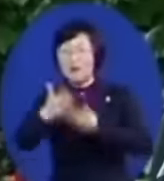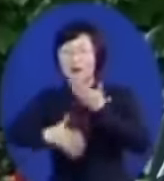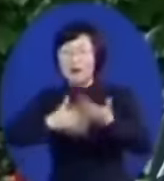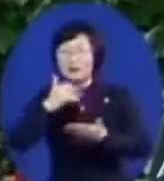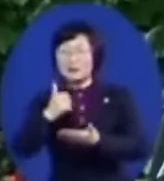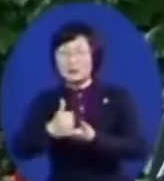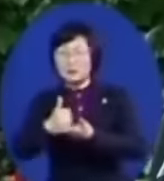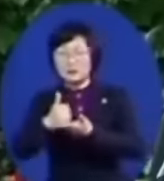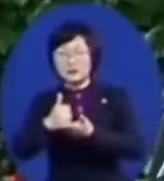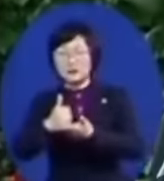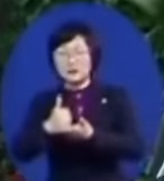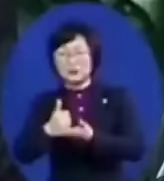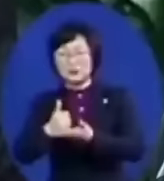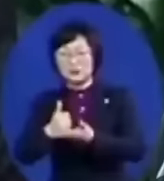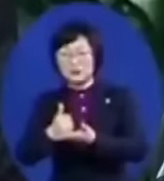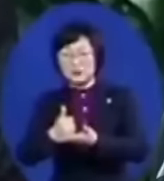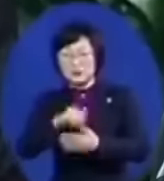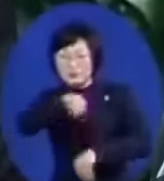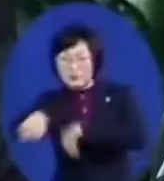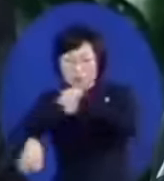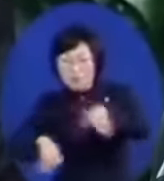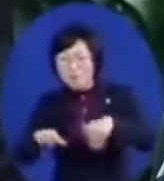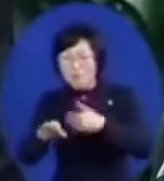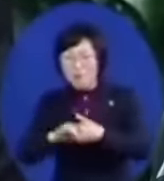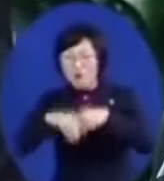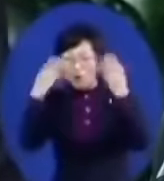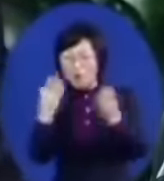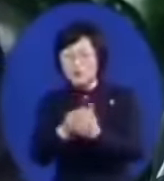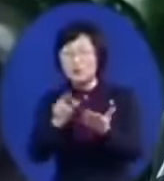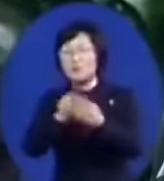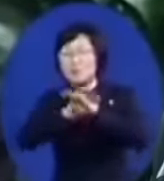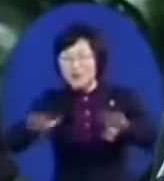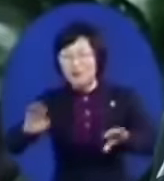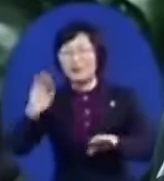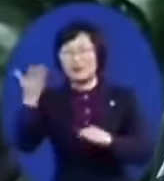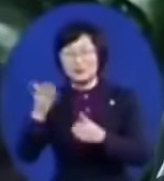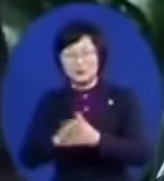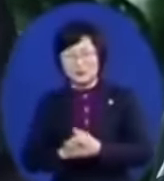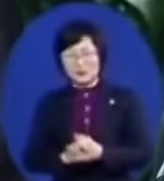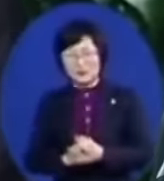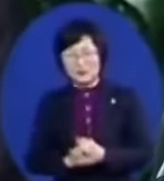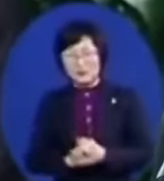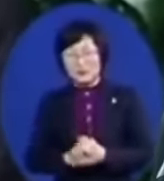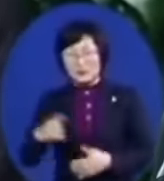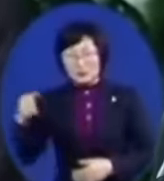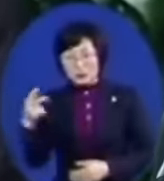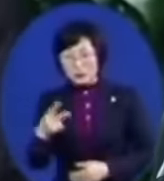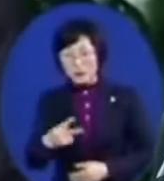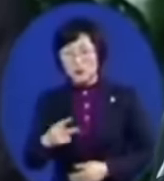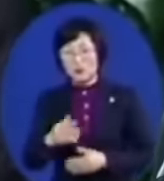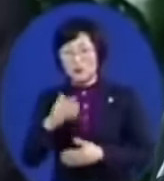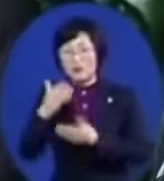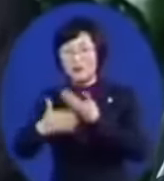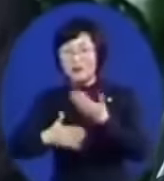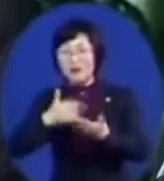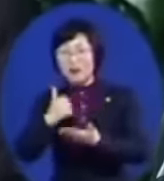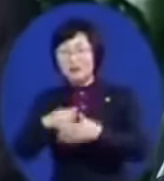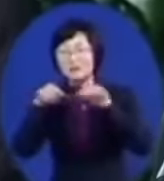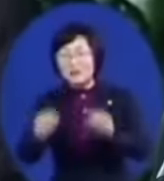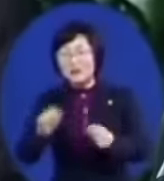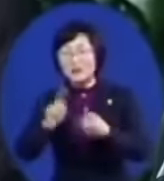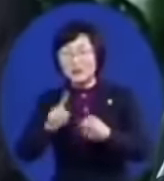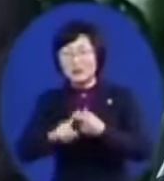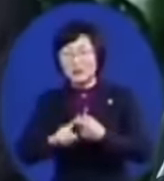하나님이 개입하시면 완전 승리를 얻을 수가 있는 것입니다. 그리고 하나님이 살아계신 것을